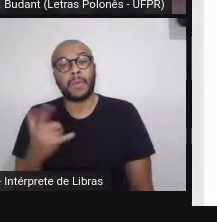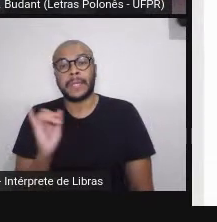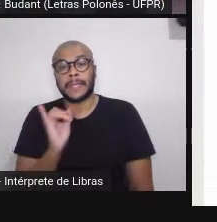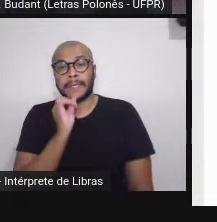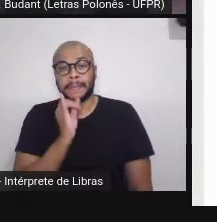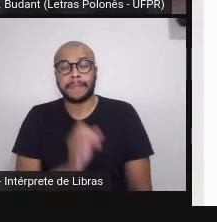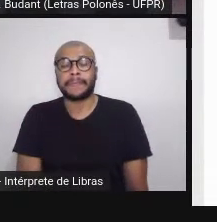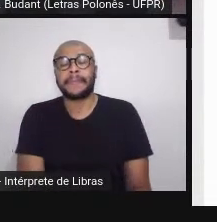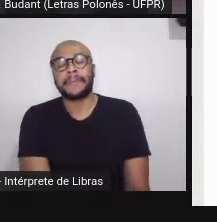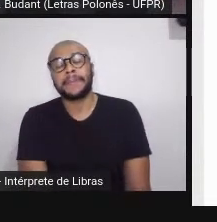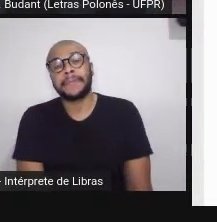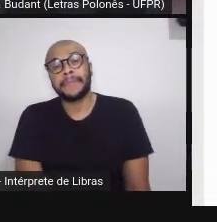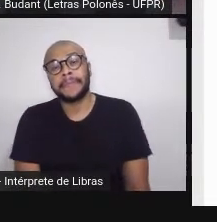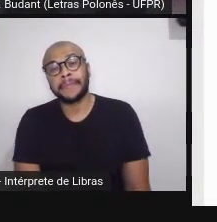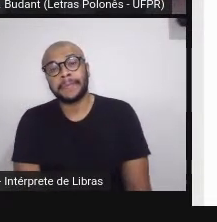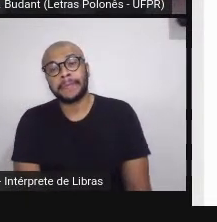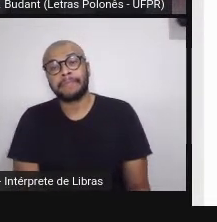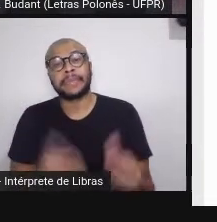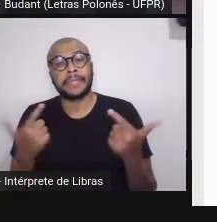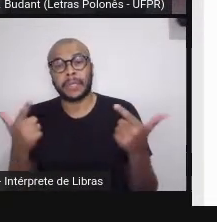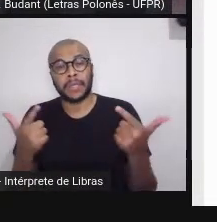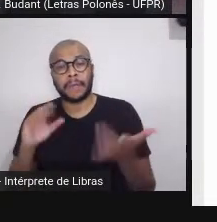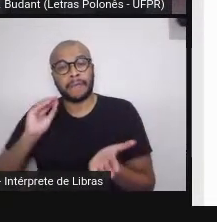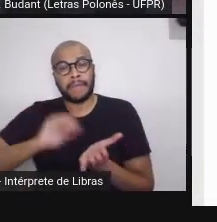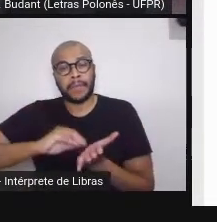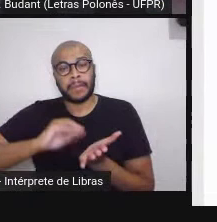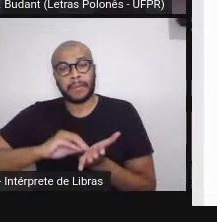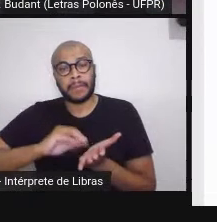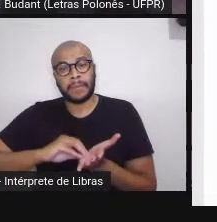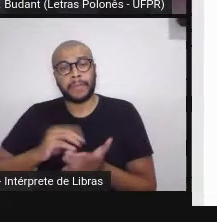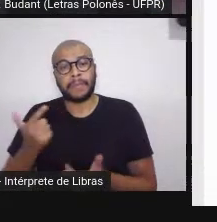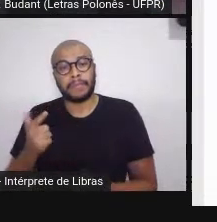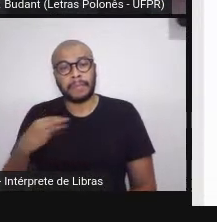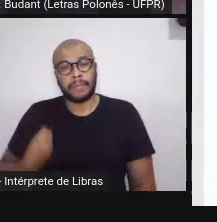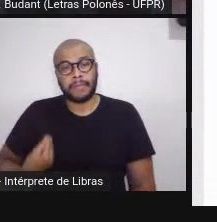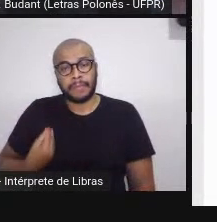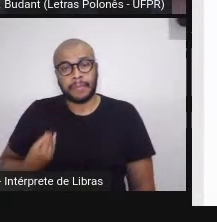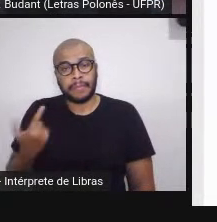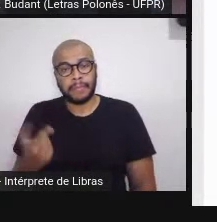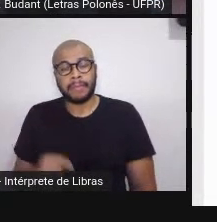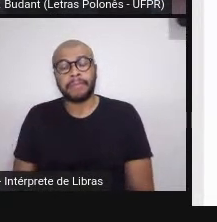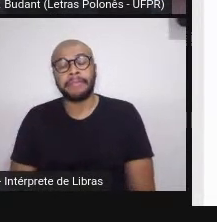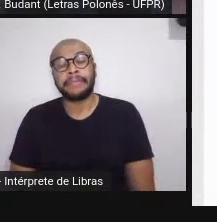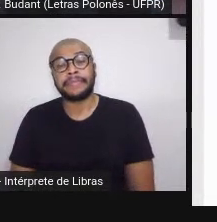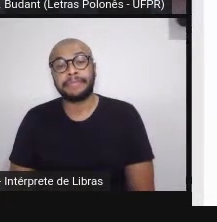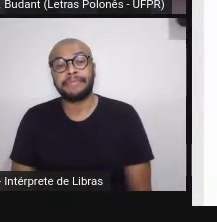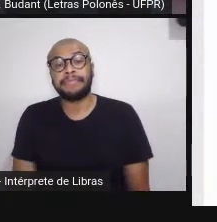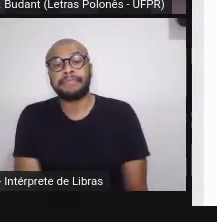Nowickiego. Não está aqui o senhor Nowicki. Tak jest.